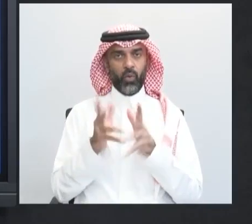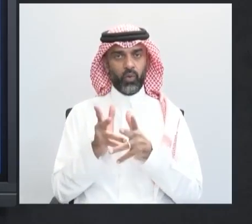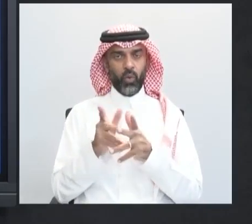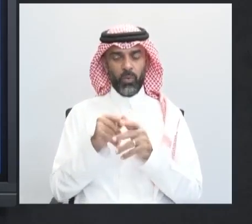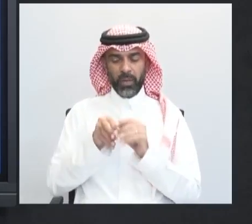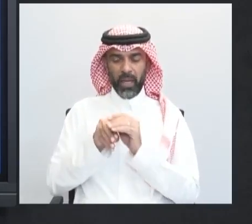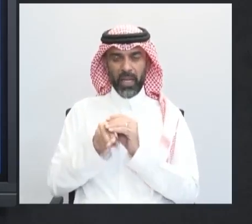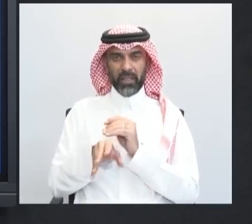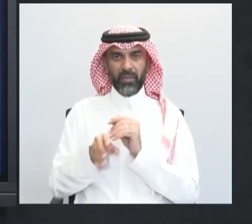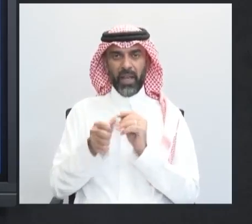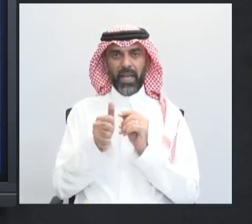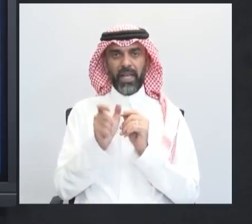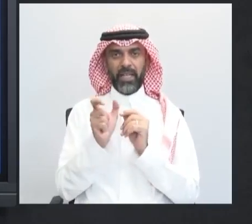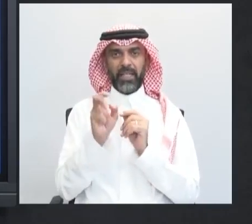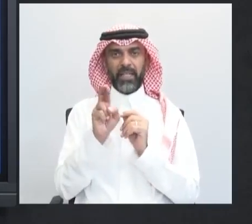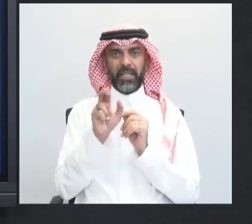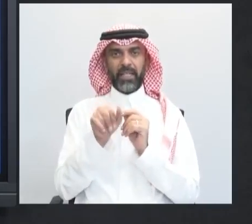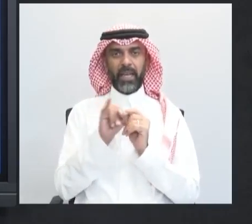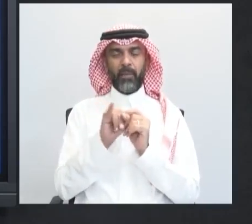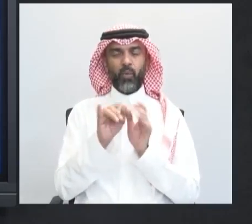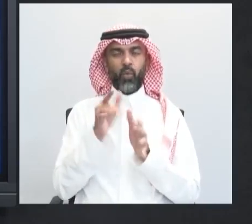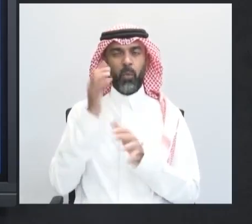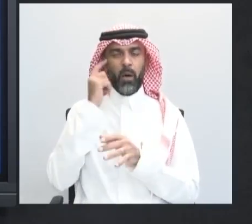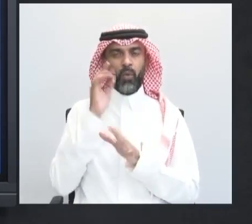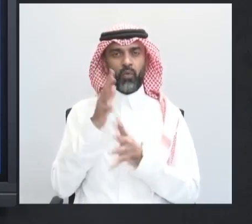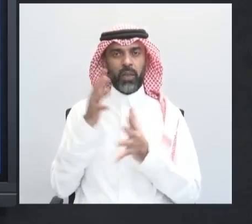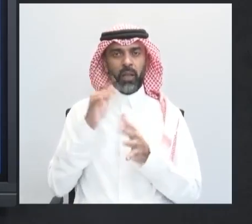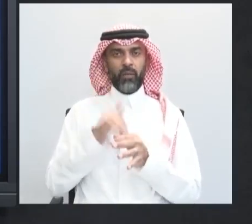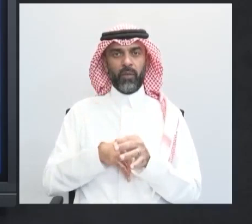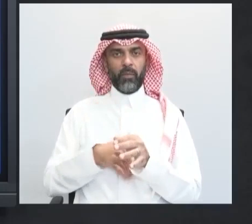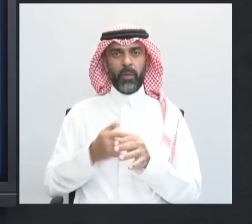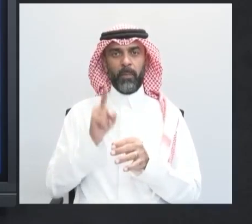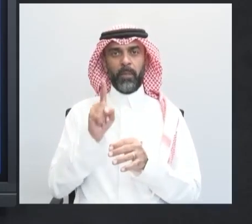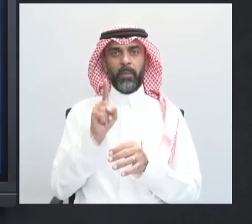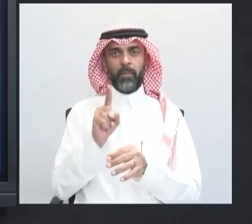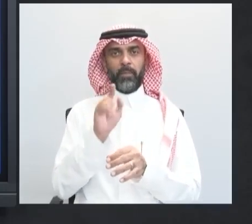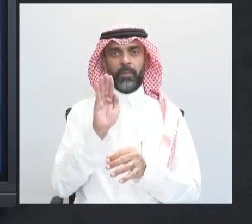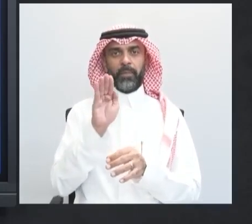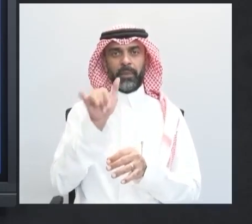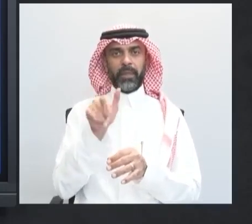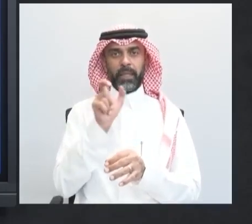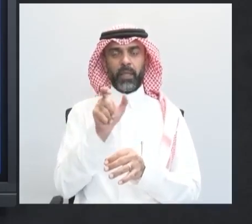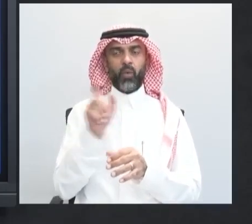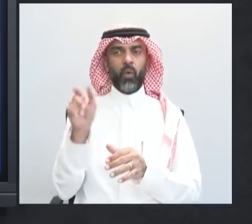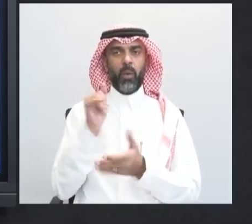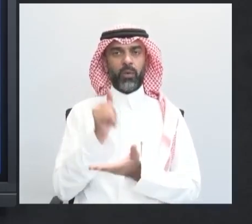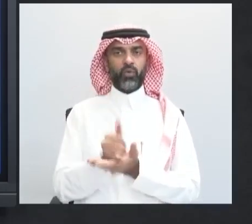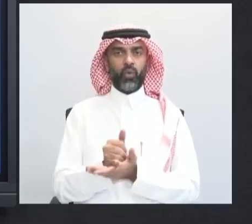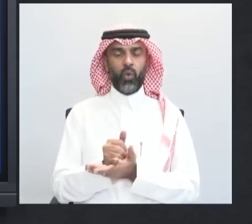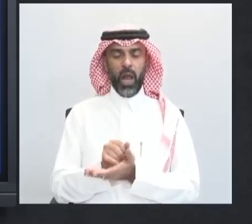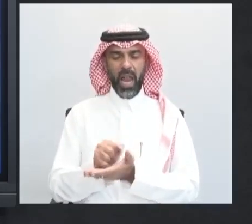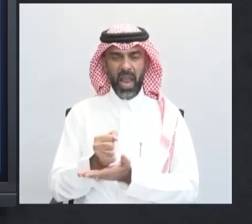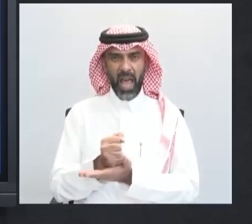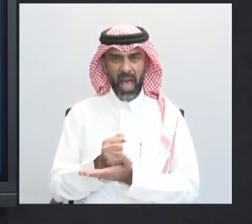افراز الانزيمات اشهر الانزيمات التي تتواجد في المعده انزيم الببسين المختص بهضم البروتينات هنا لابد ان